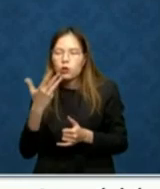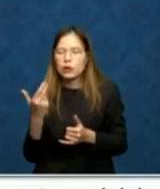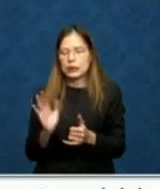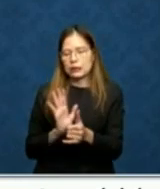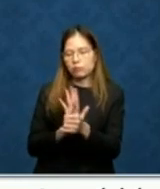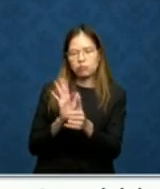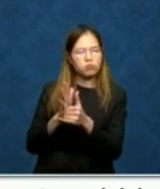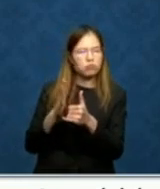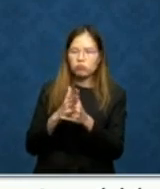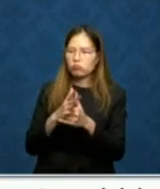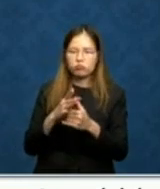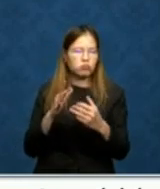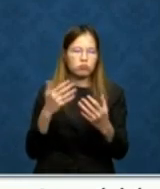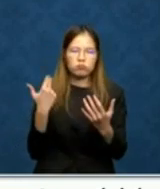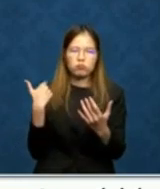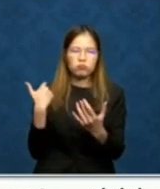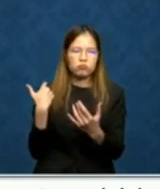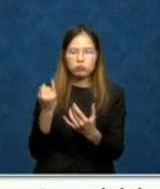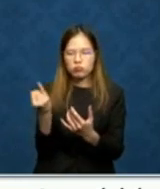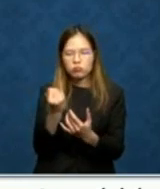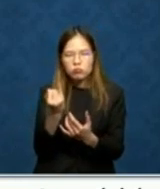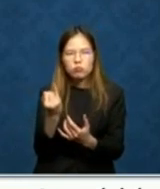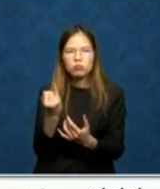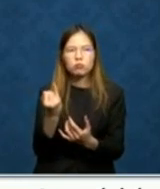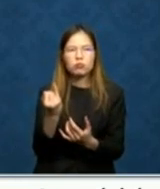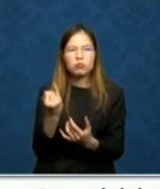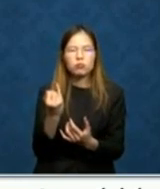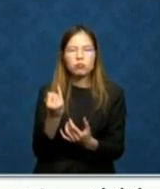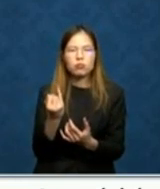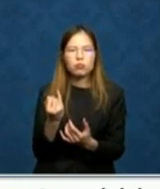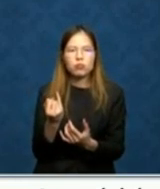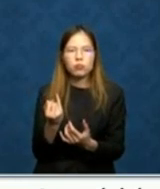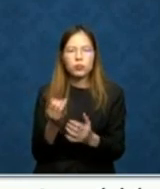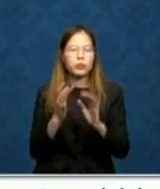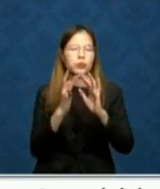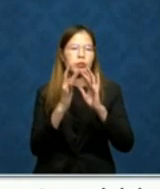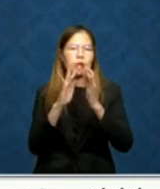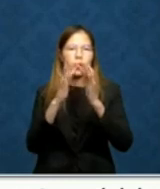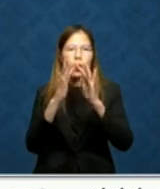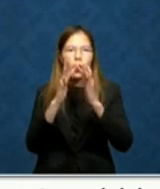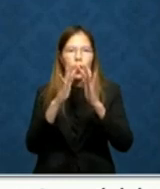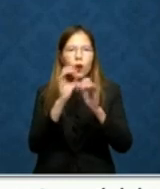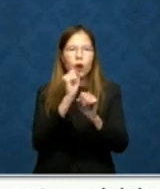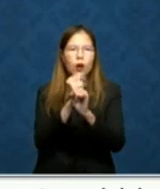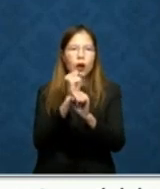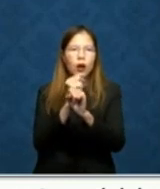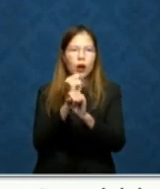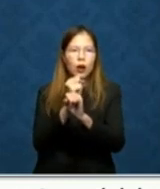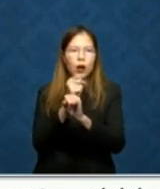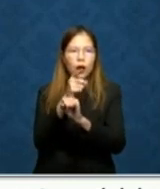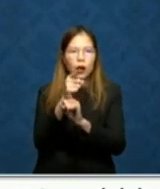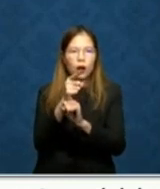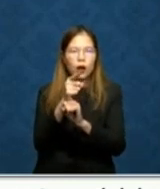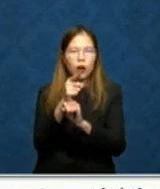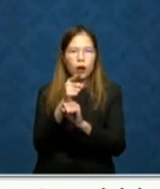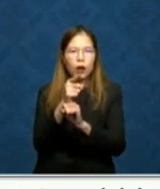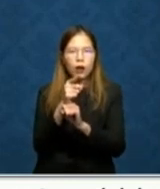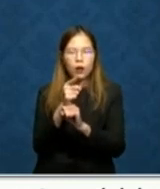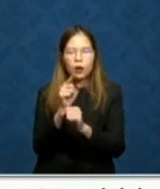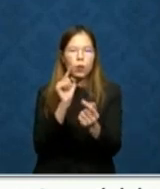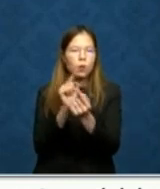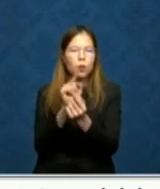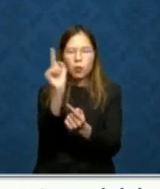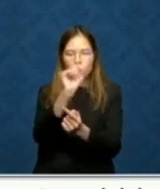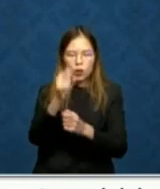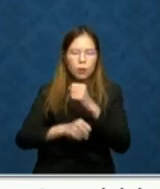ผัสที่ไม่เหมาะสมสถิติการคุกคามทางเพศออนไลน์ค่ะจากการรายงานของหน่วยงานที่เกี่ยวข้องนะคะพบว่า